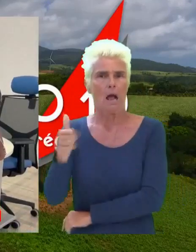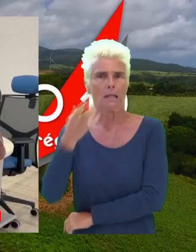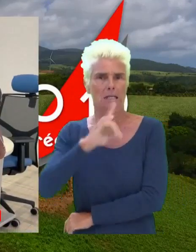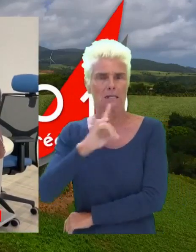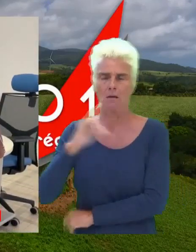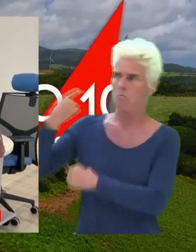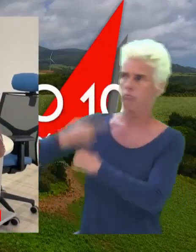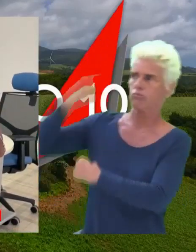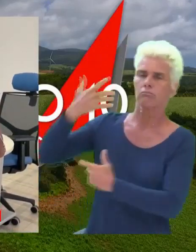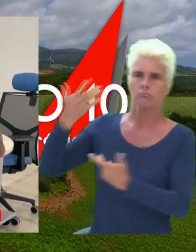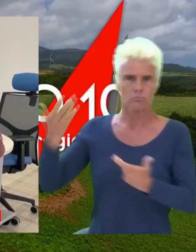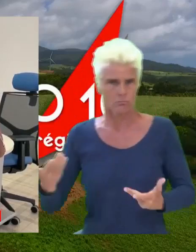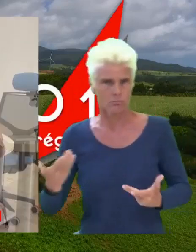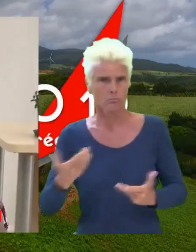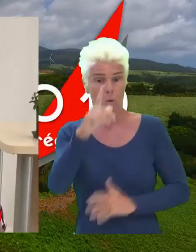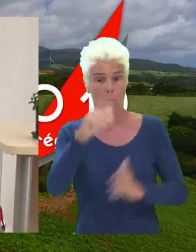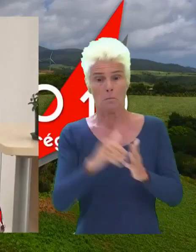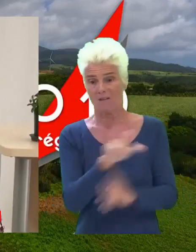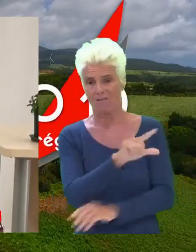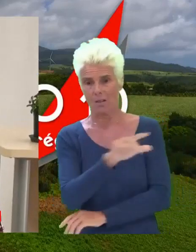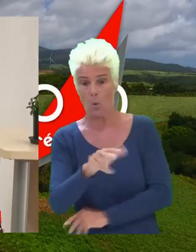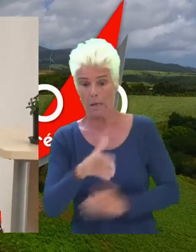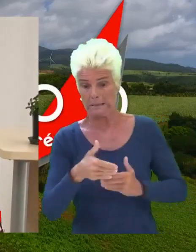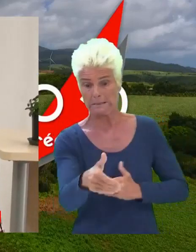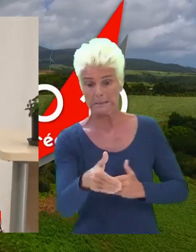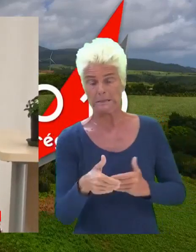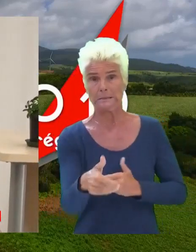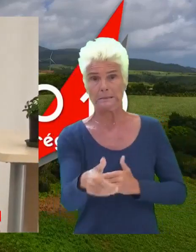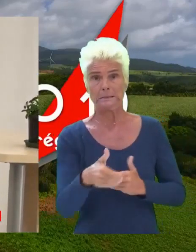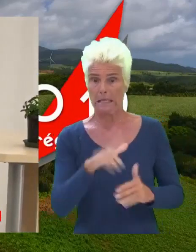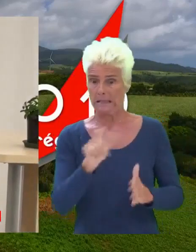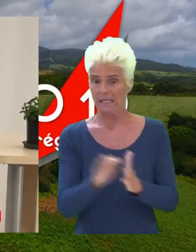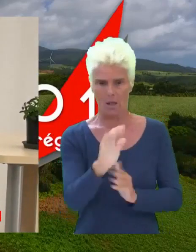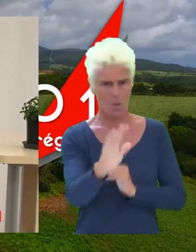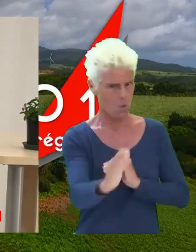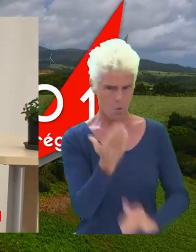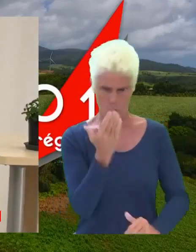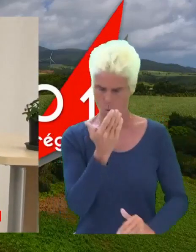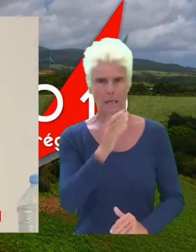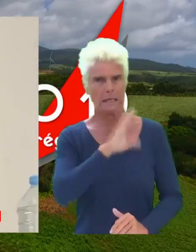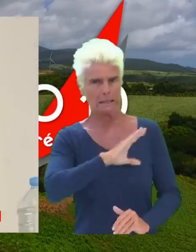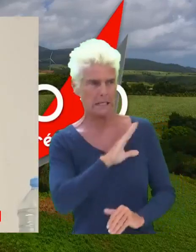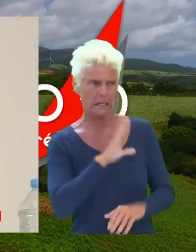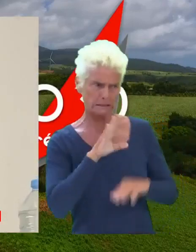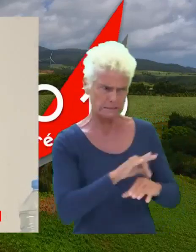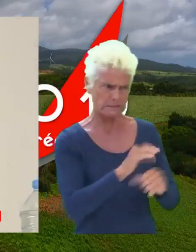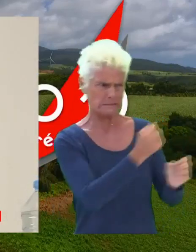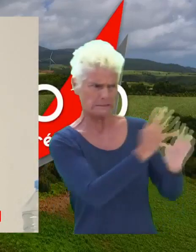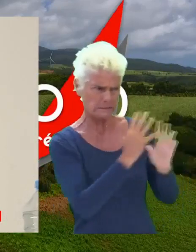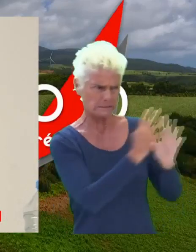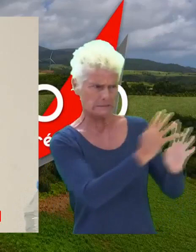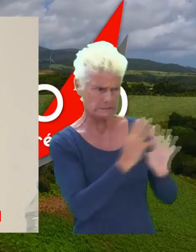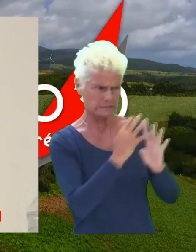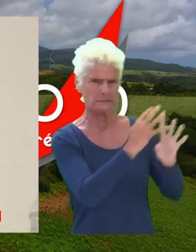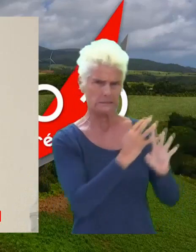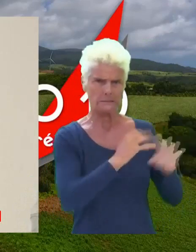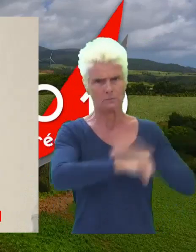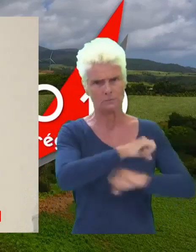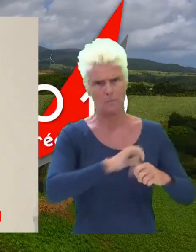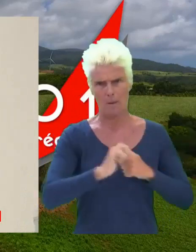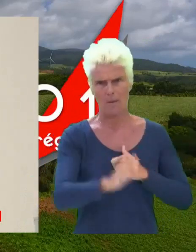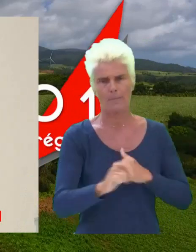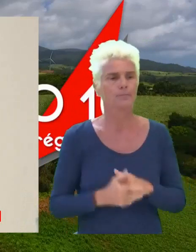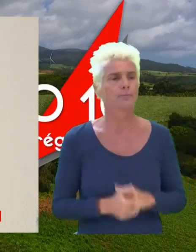décembre 2023 donc nous essayons d'accompagner au mieux les gens dans dans cette démarche là pour